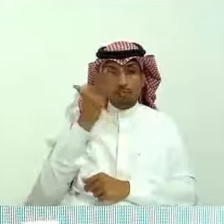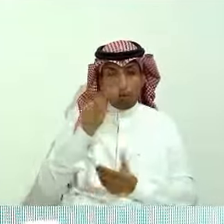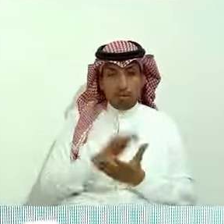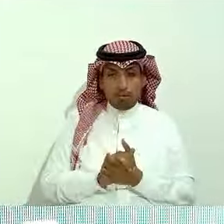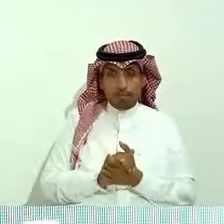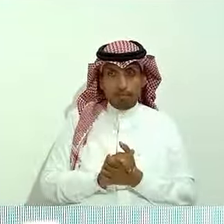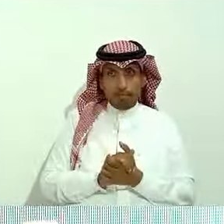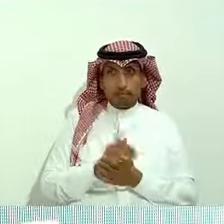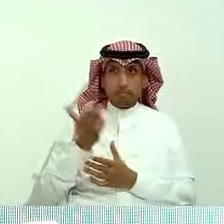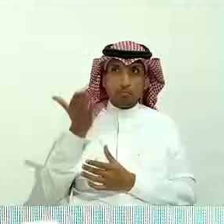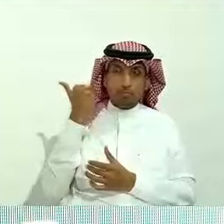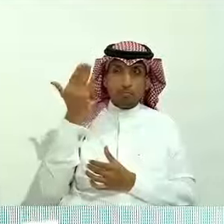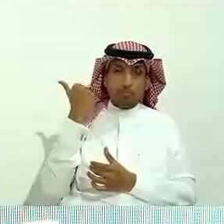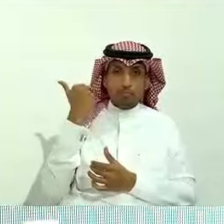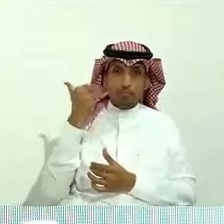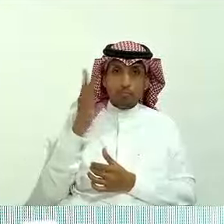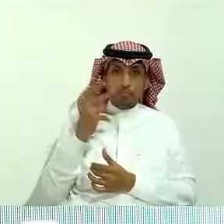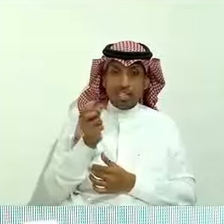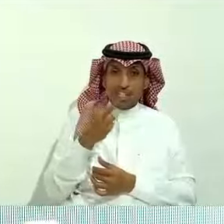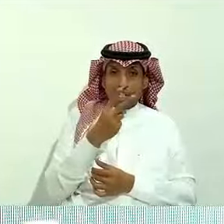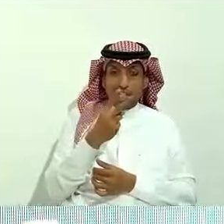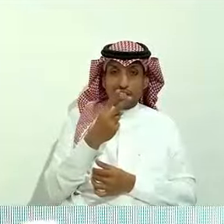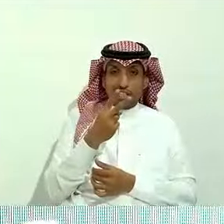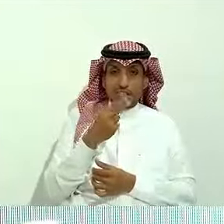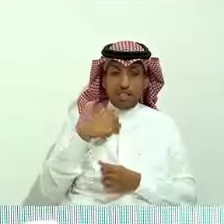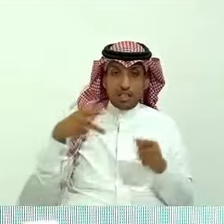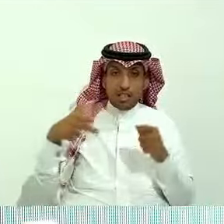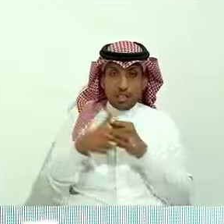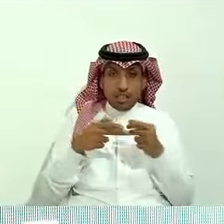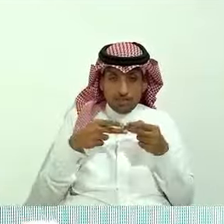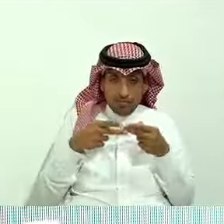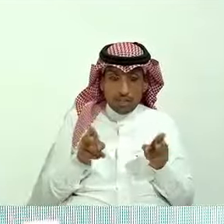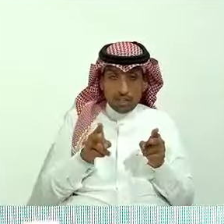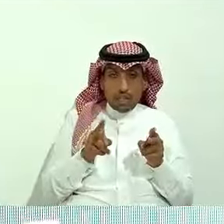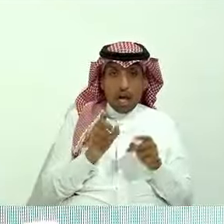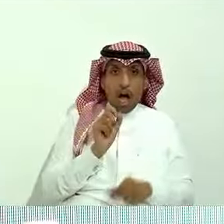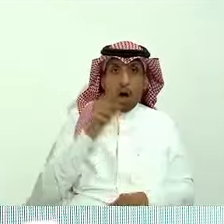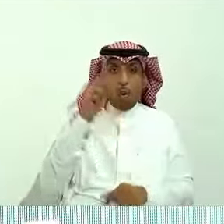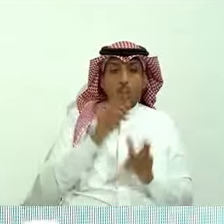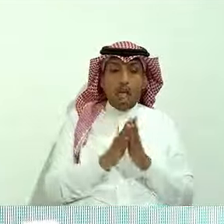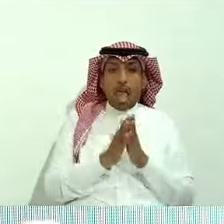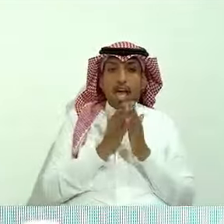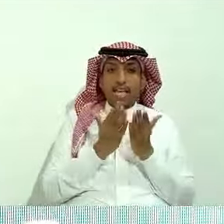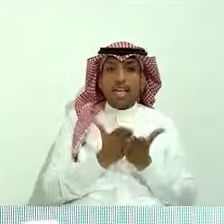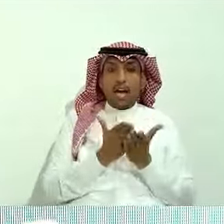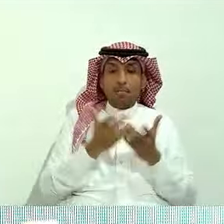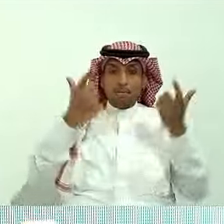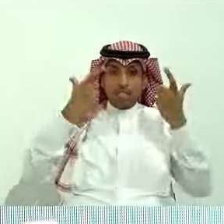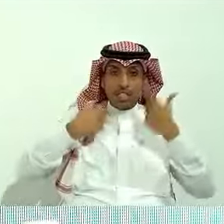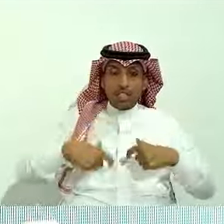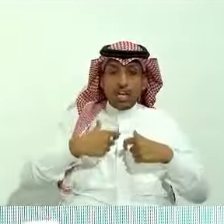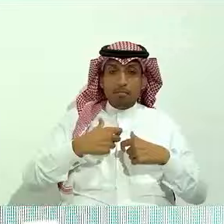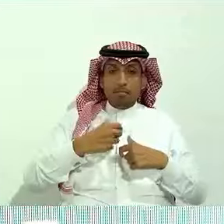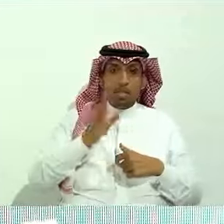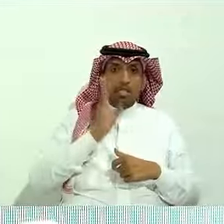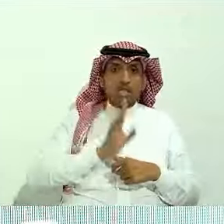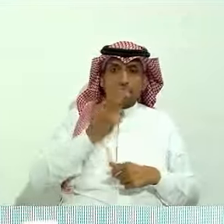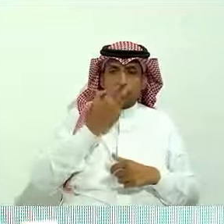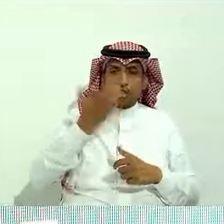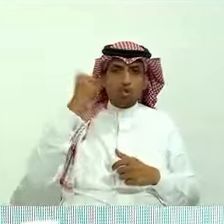من حوالي اقل من شهرين دشنت اول كتاب في سلسله الازياء التقليديه